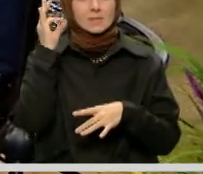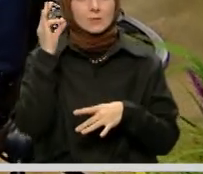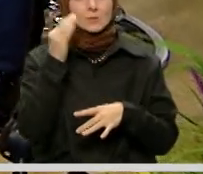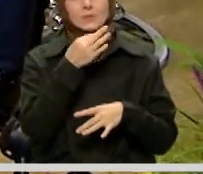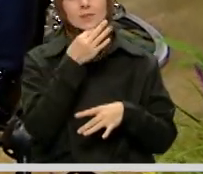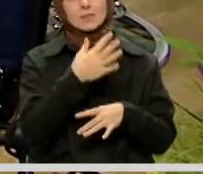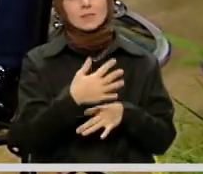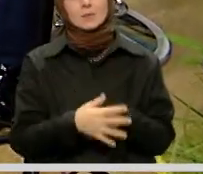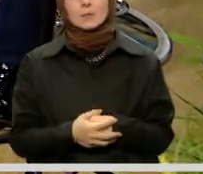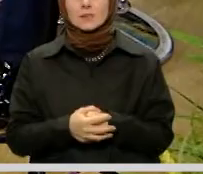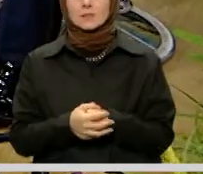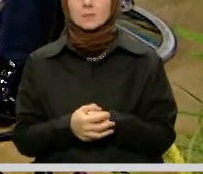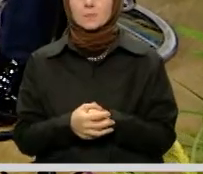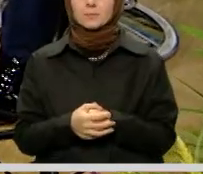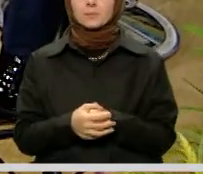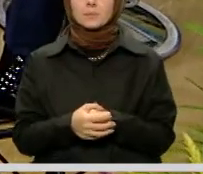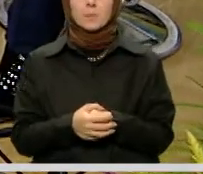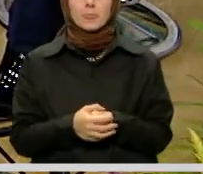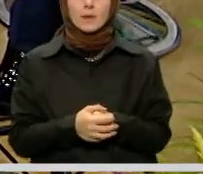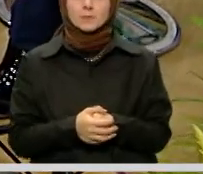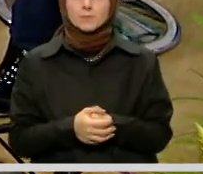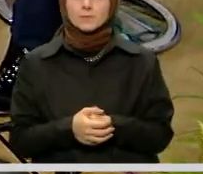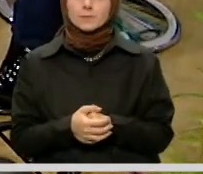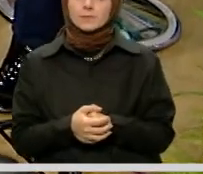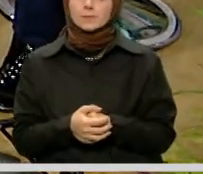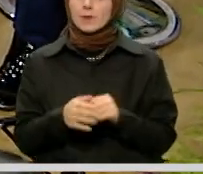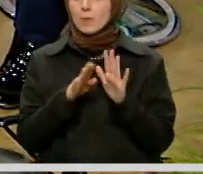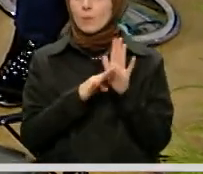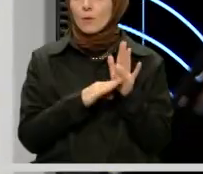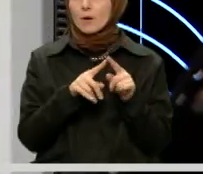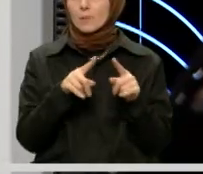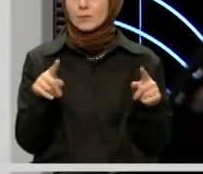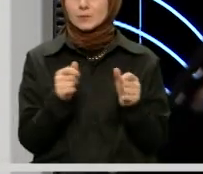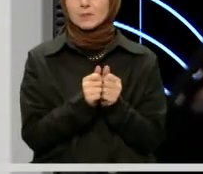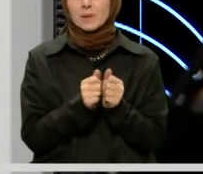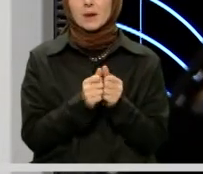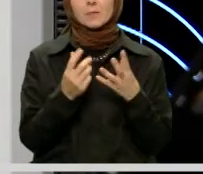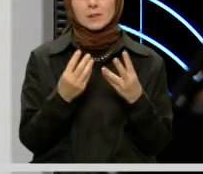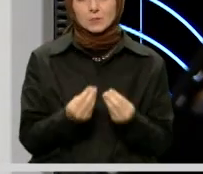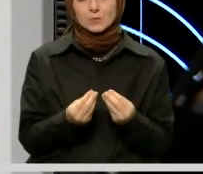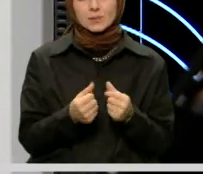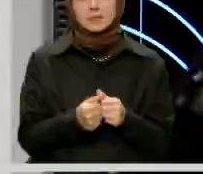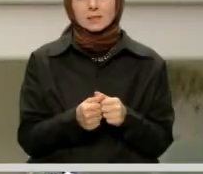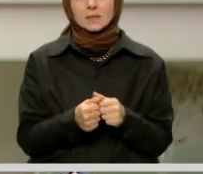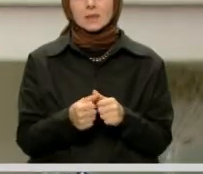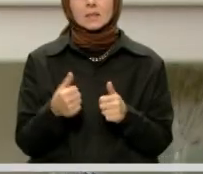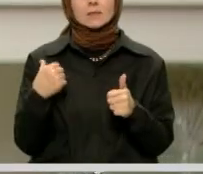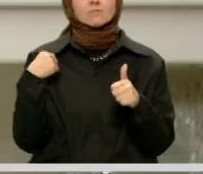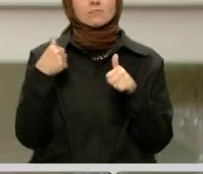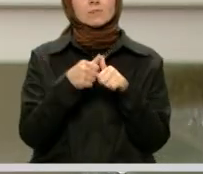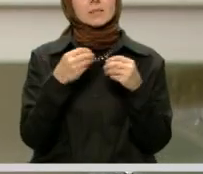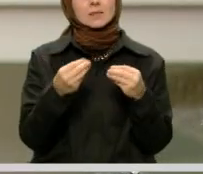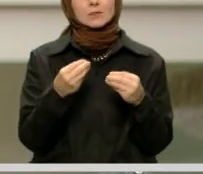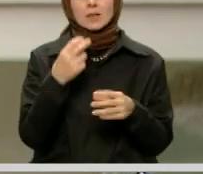evet, mutlu. Çok teşekkür ediyoruz. Evet, evet. Teşekkür ediyorum tekrar. Ben teşekkür ediyorum, sağ olun. Yayınımız boyunca bizimle birlikte olacaksınız. İnşallah, tabii yine, ki. Evet, yine birbirinden güzel